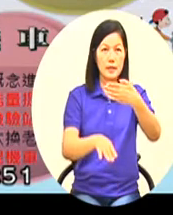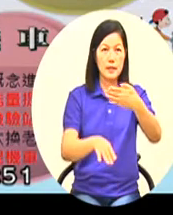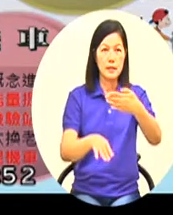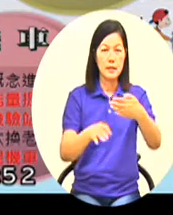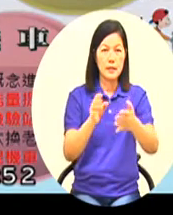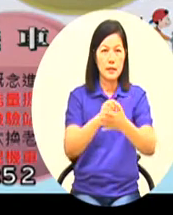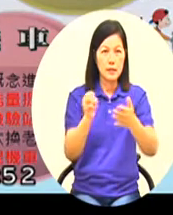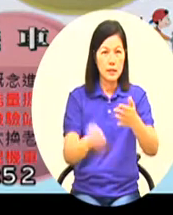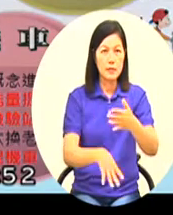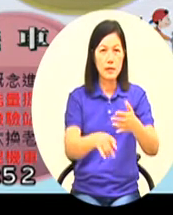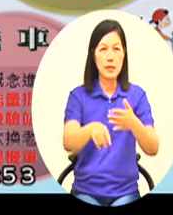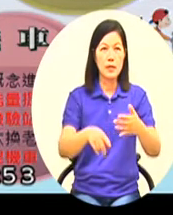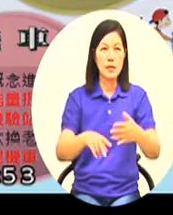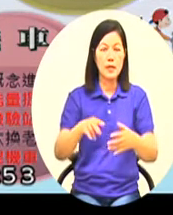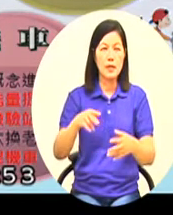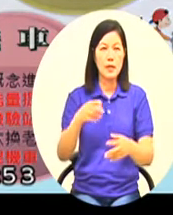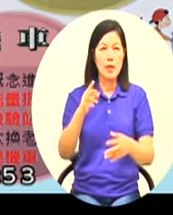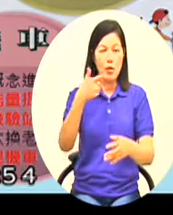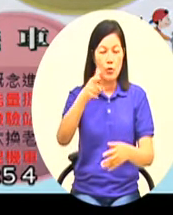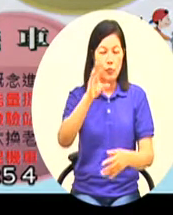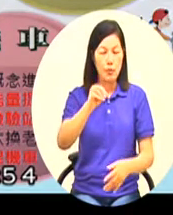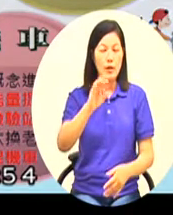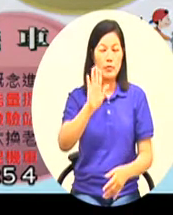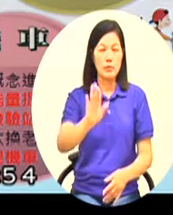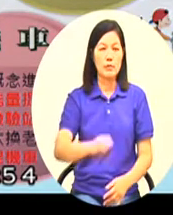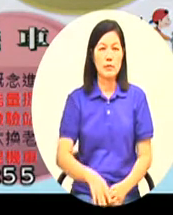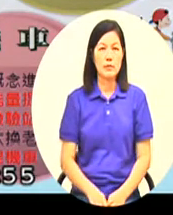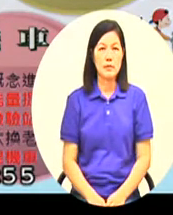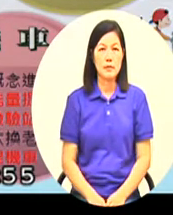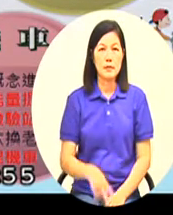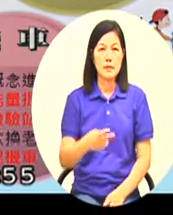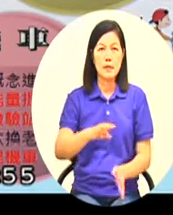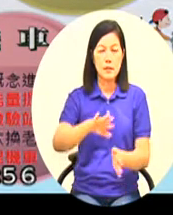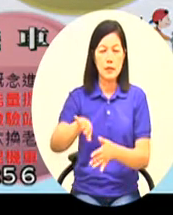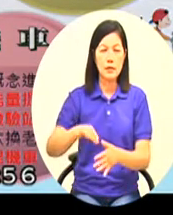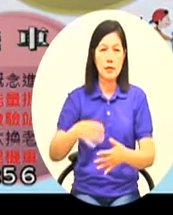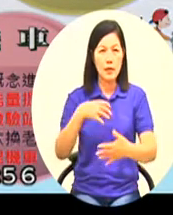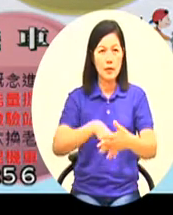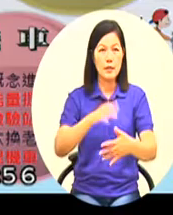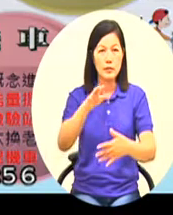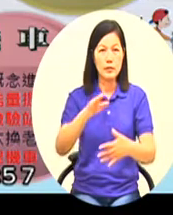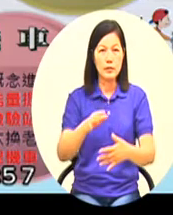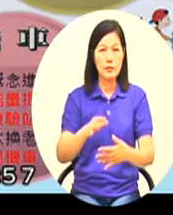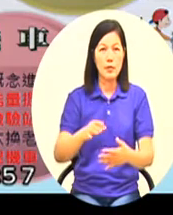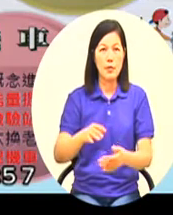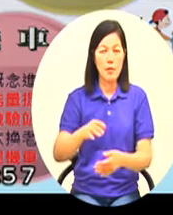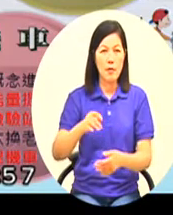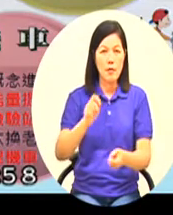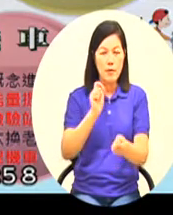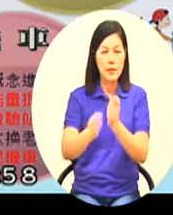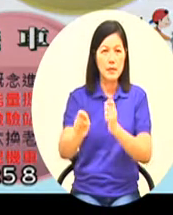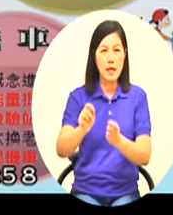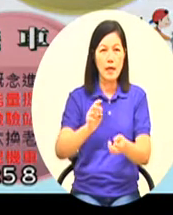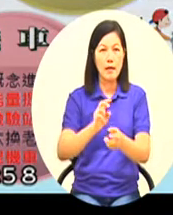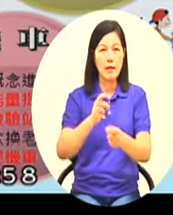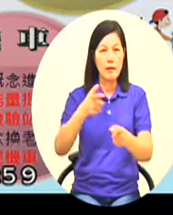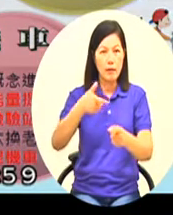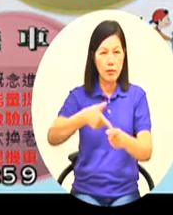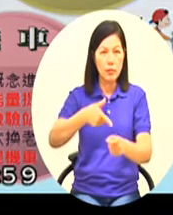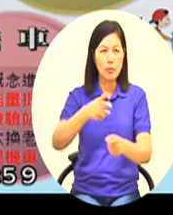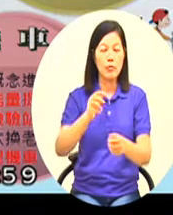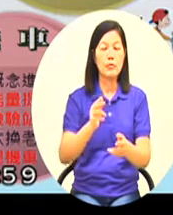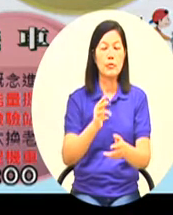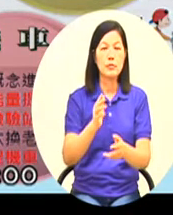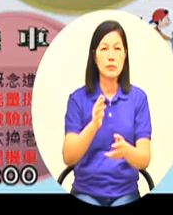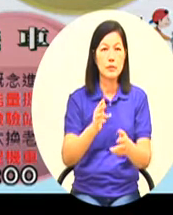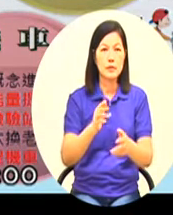左右的二行程机车。那另外这些的一个包含柴油车的这个保检合一，以及规划高